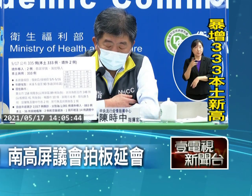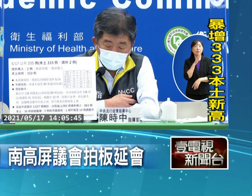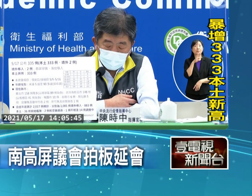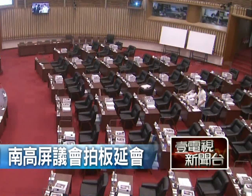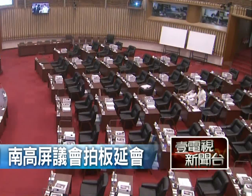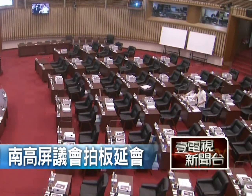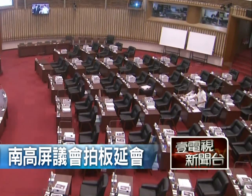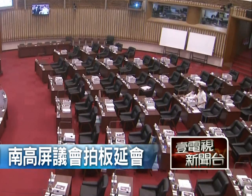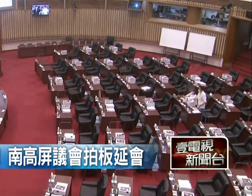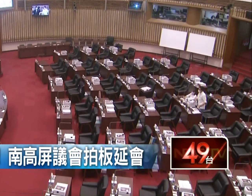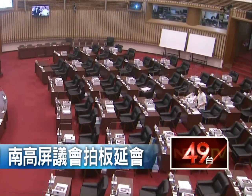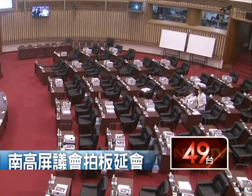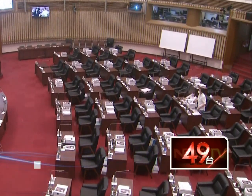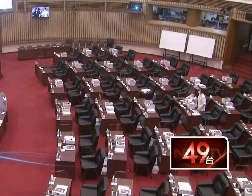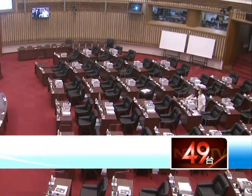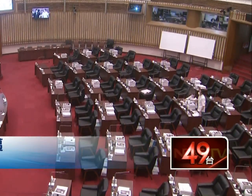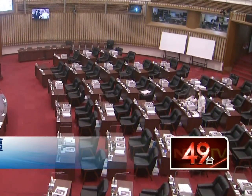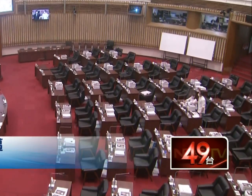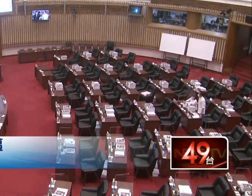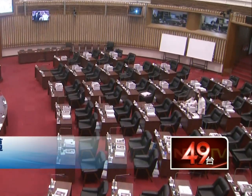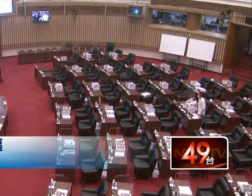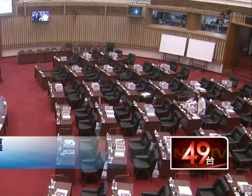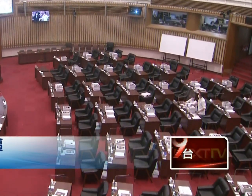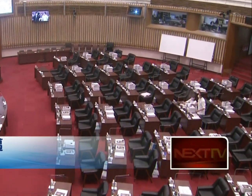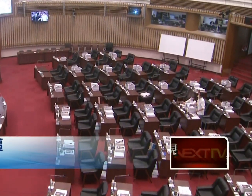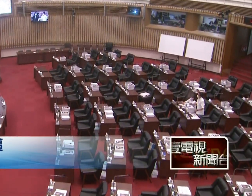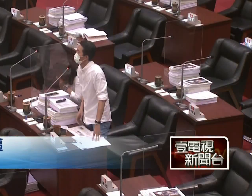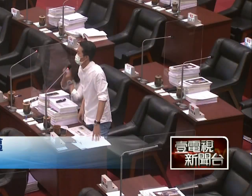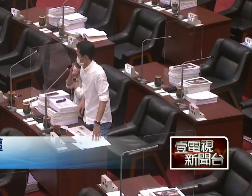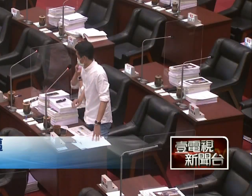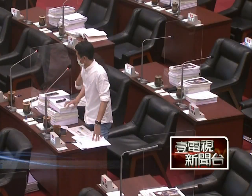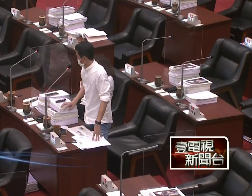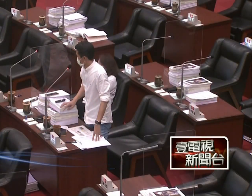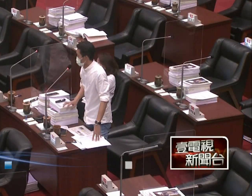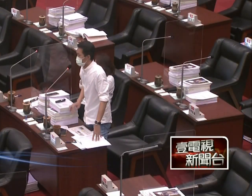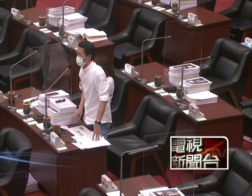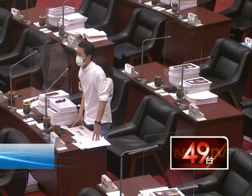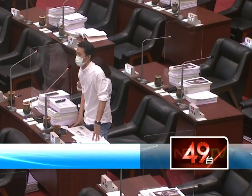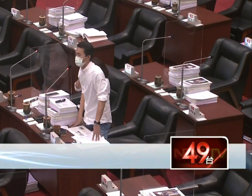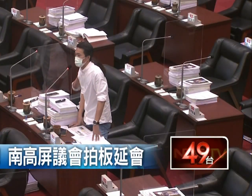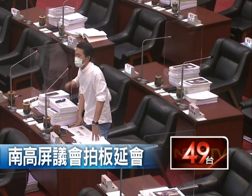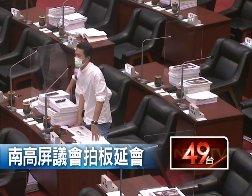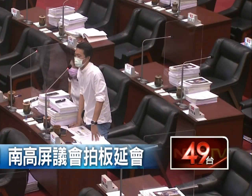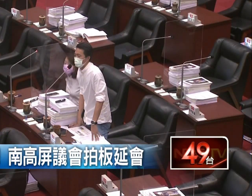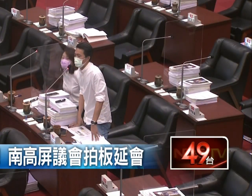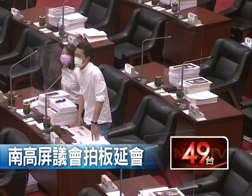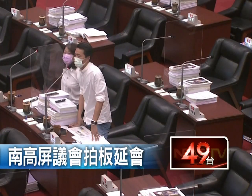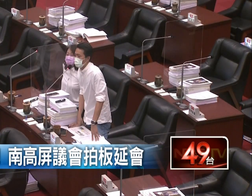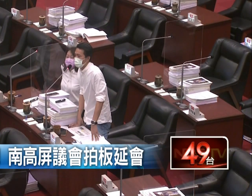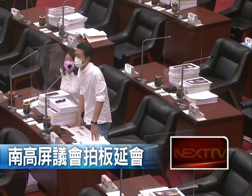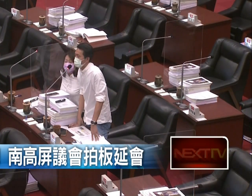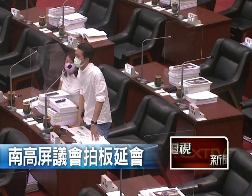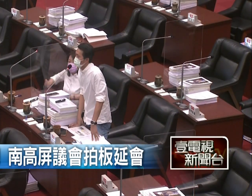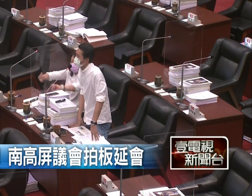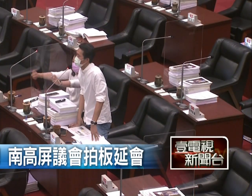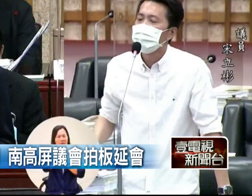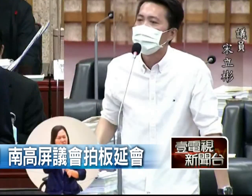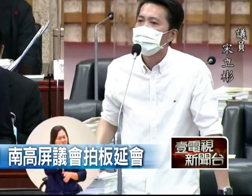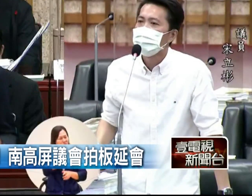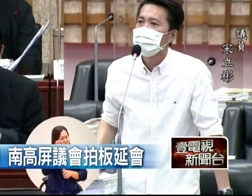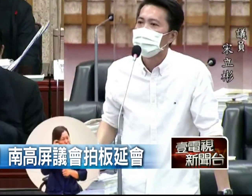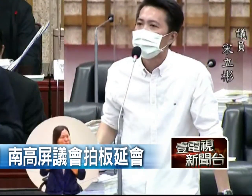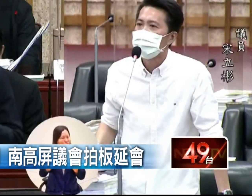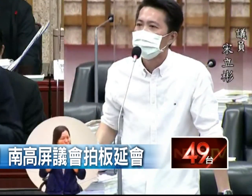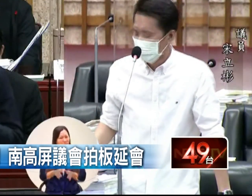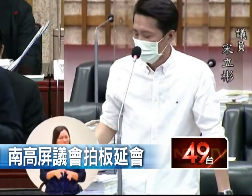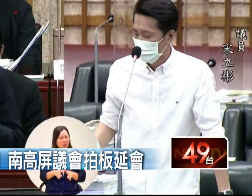响。 双北疫情爆发，高雄市议会17号尽管照常开议，议员关心的焦点还是在疫苗不足的问题。 我